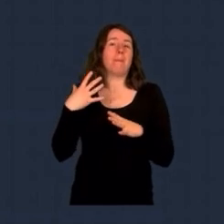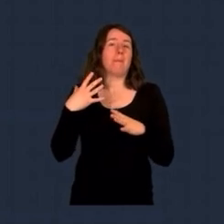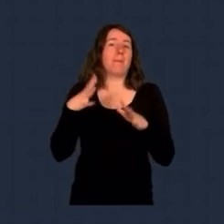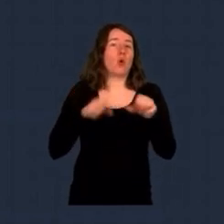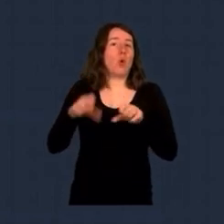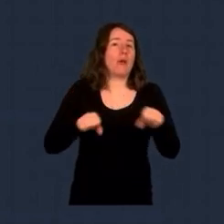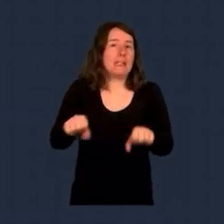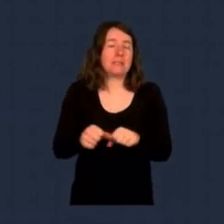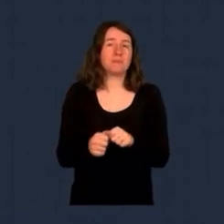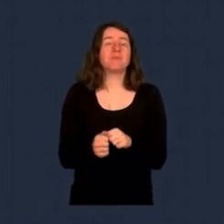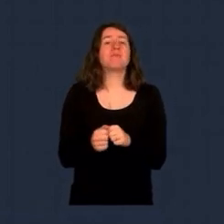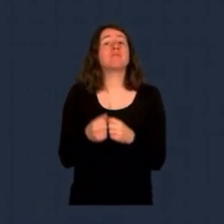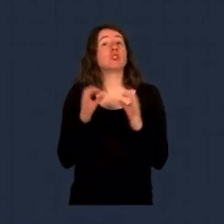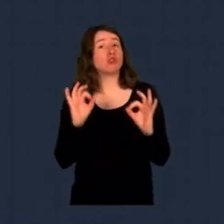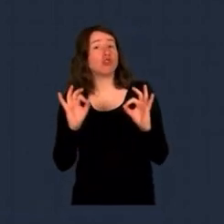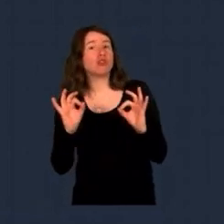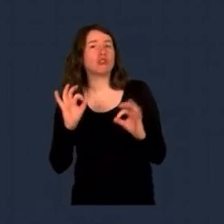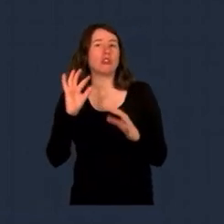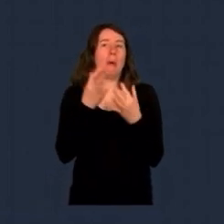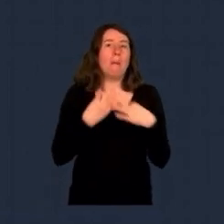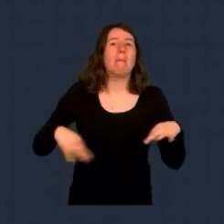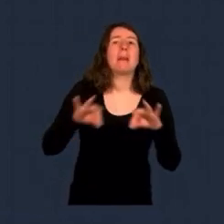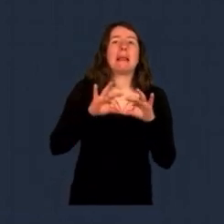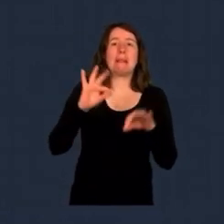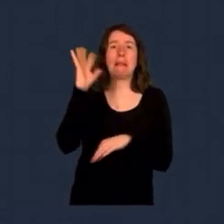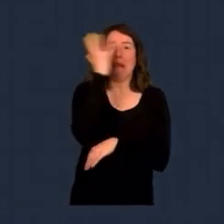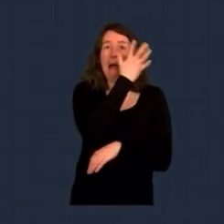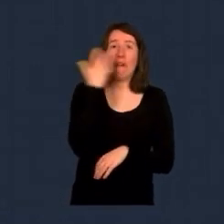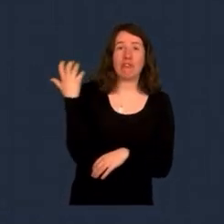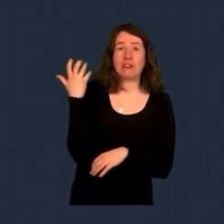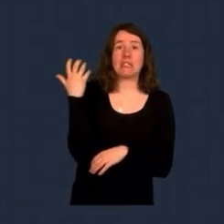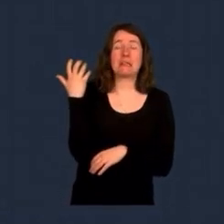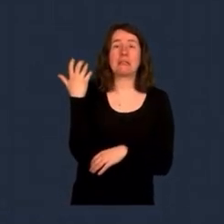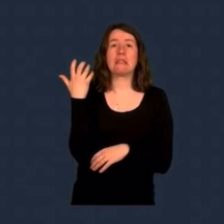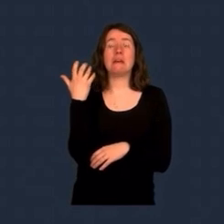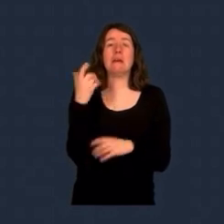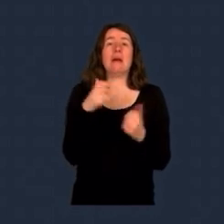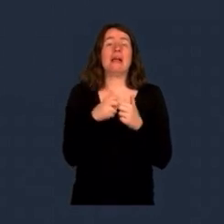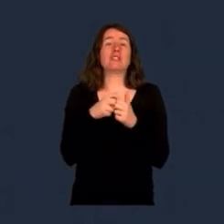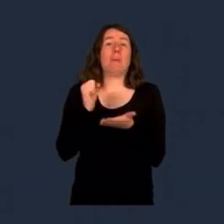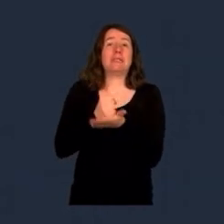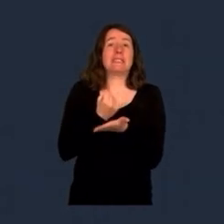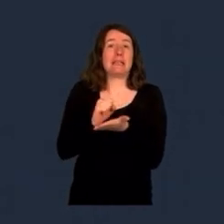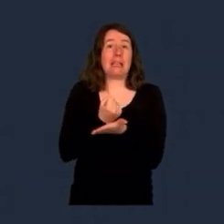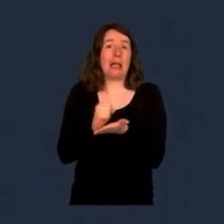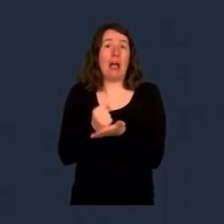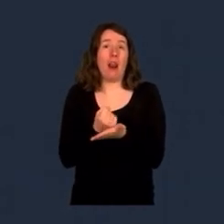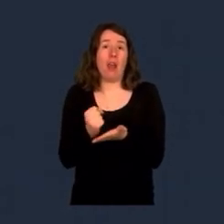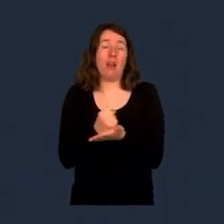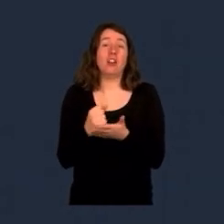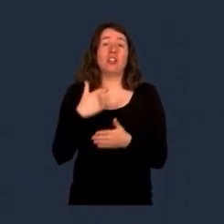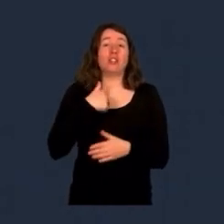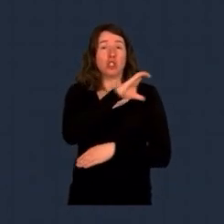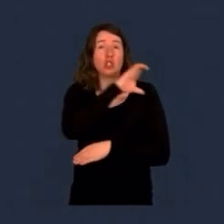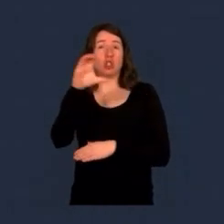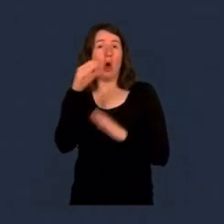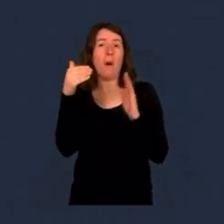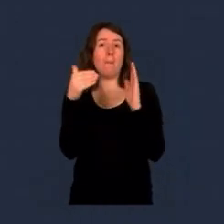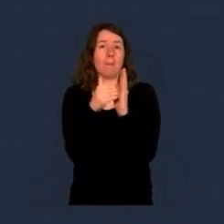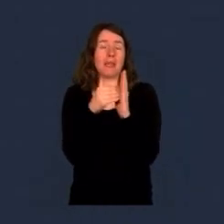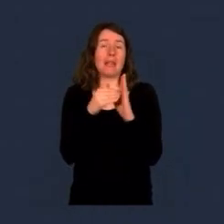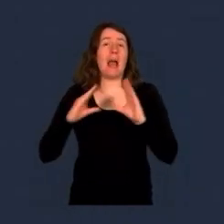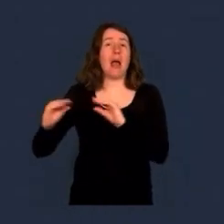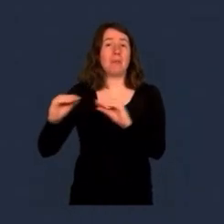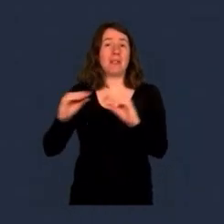d'Afrique francophone, notamment, subissent ces fuites de cerveau quand vous voyez qu'au Sénégal, il y a moins de 7 médecins pour 100 000 habitants. Et cet exemple peut